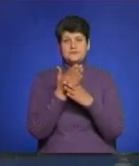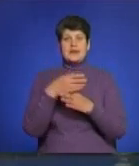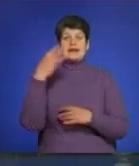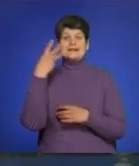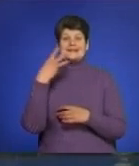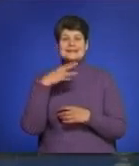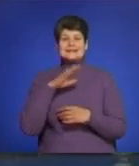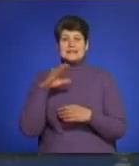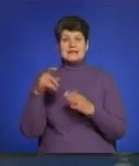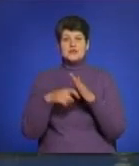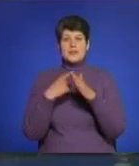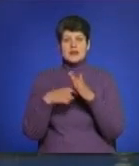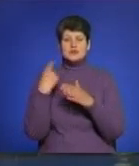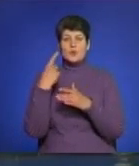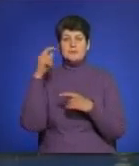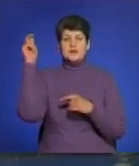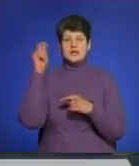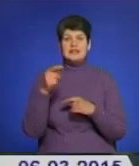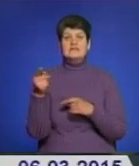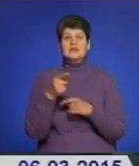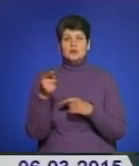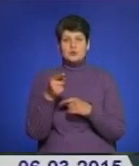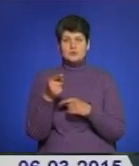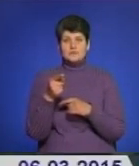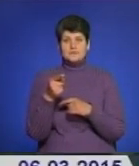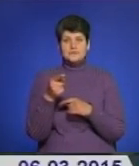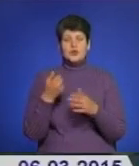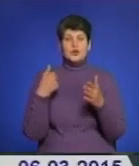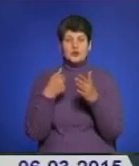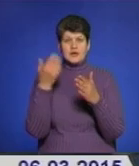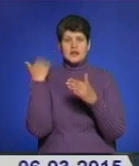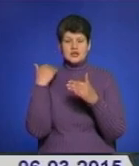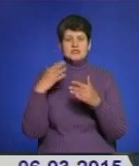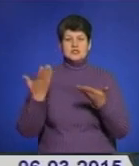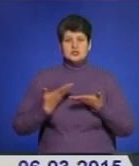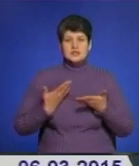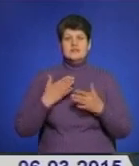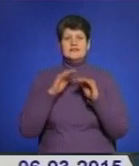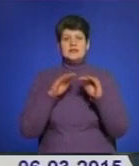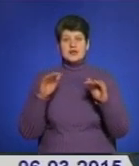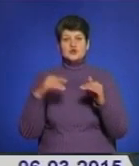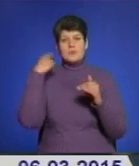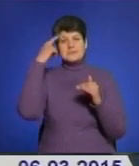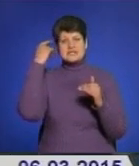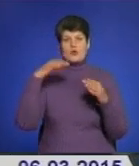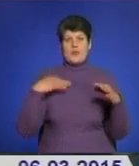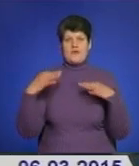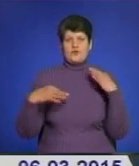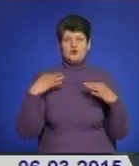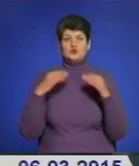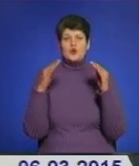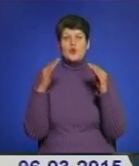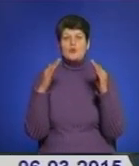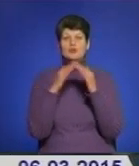30 дітей із Донецької області прибули до Тернополя. До цього вони проживали і навчалися у дитячому психоневрологічному